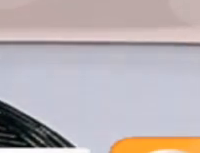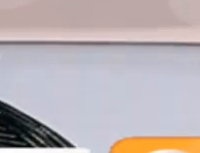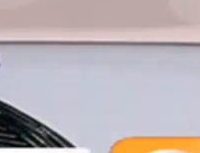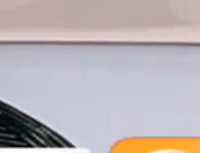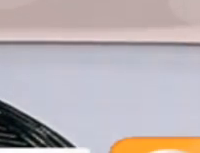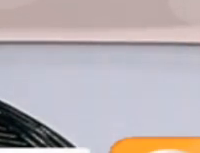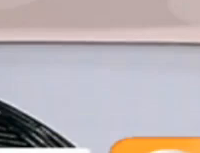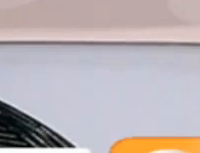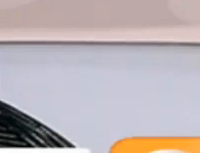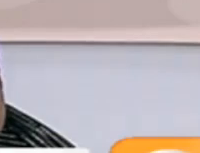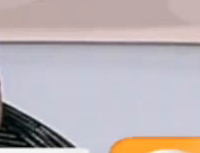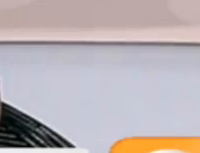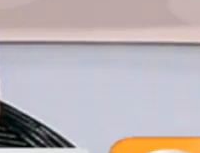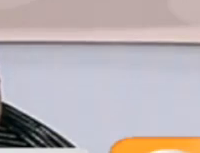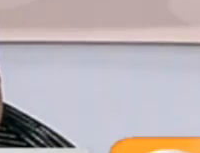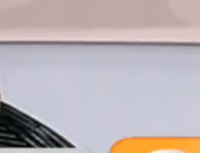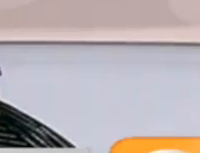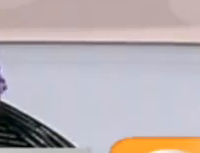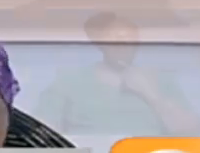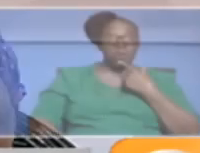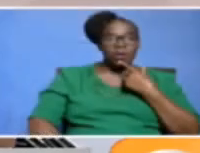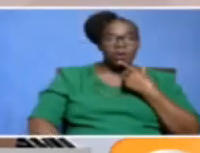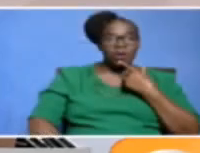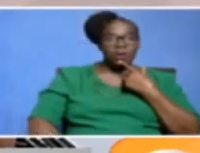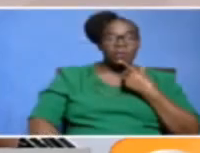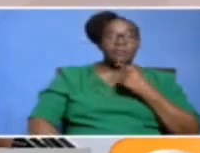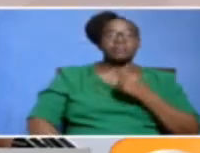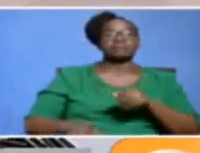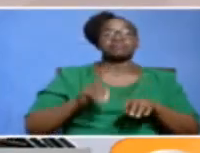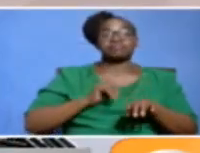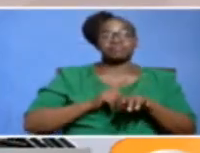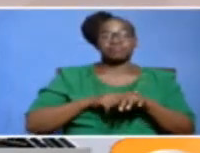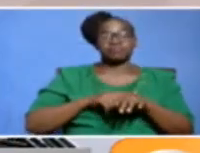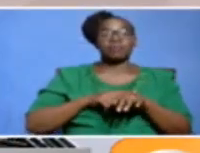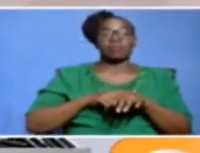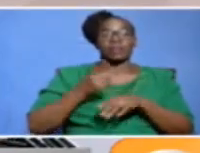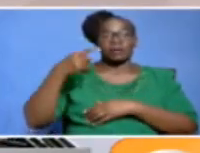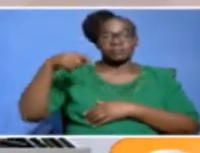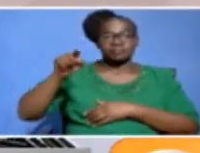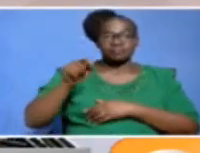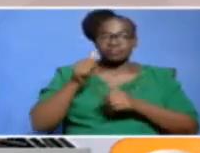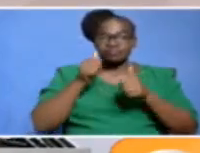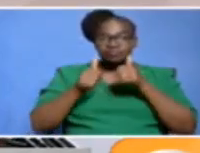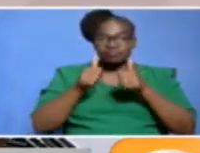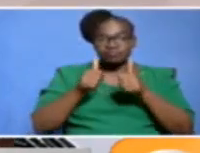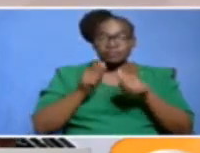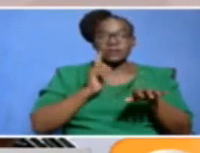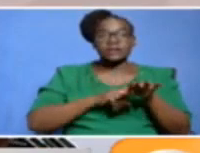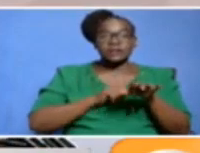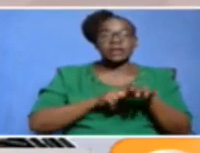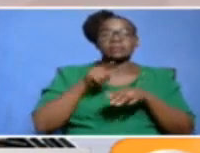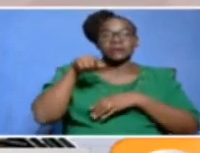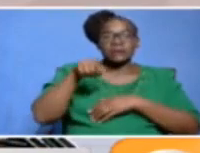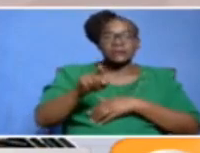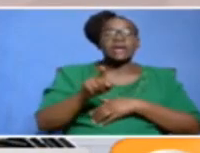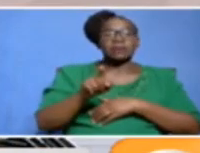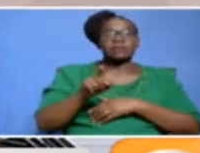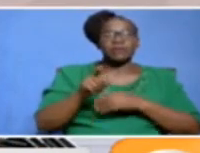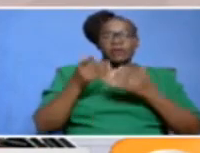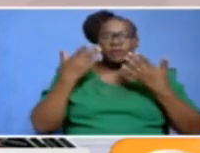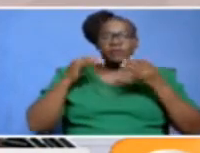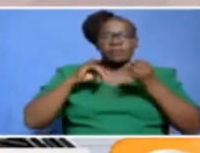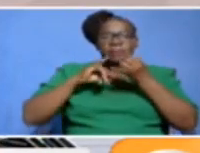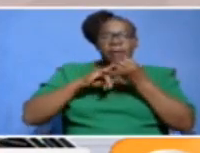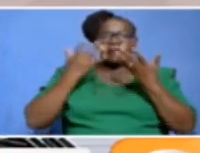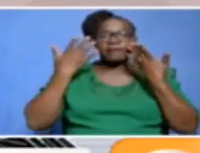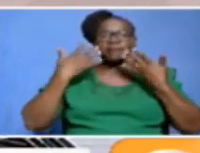na wakati wake unaofaa. Na wakati unaofaa ni upi? Utamweleza wakati ule ambao utakuwa umefaa ni upi? Manake sasa tukiachilia